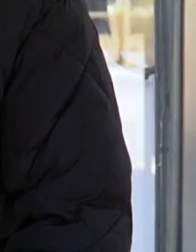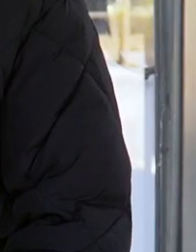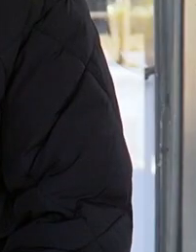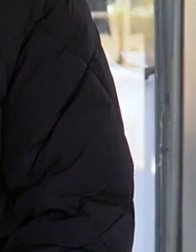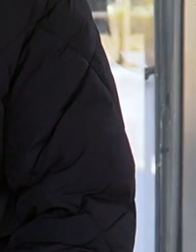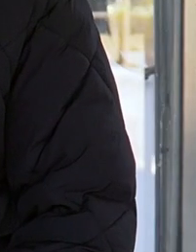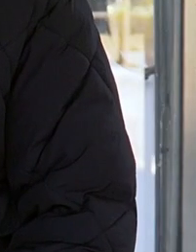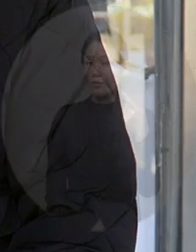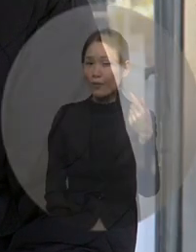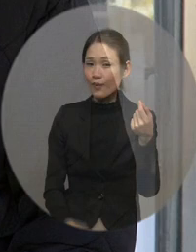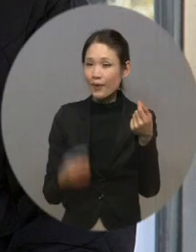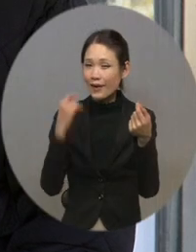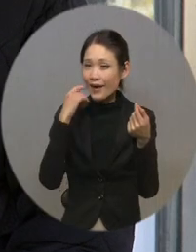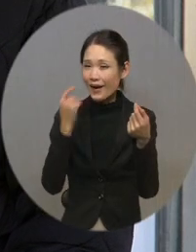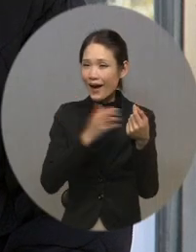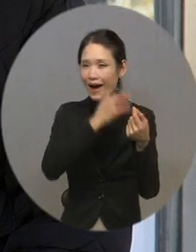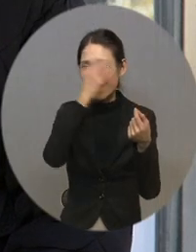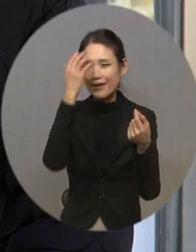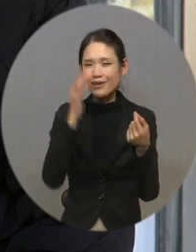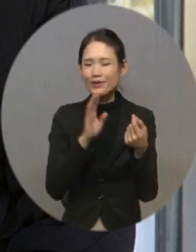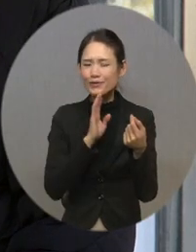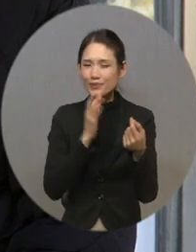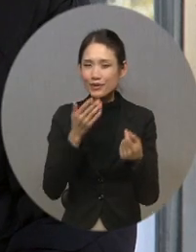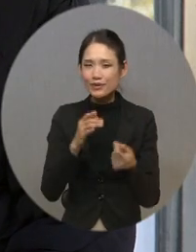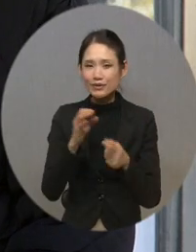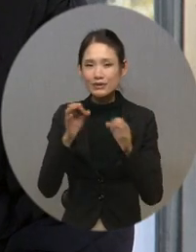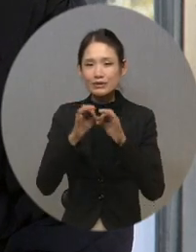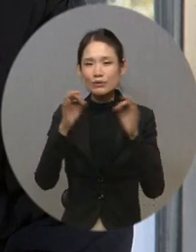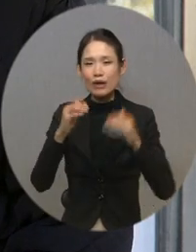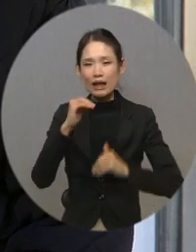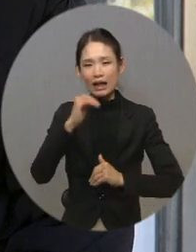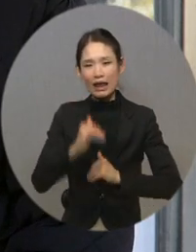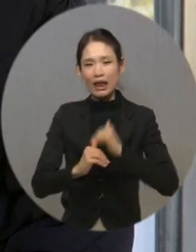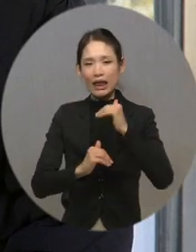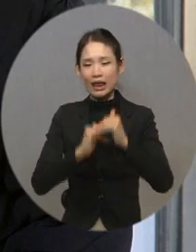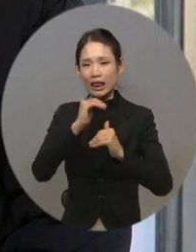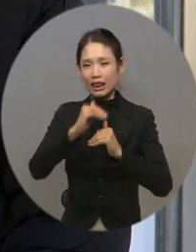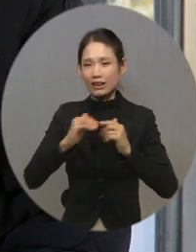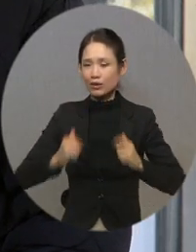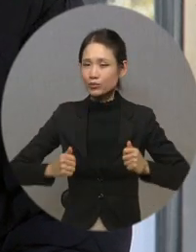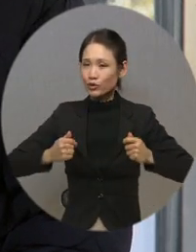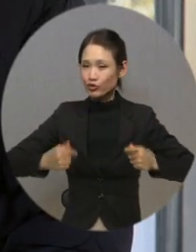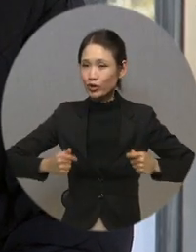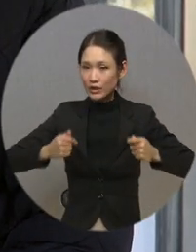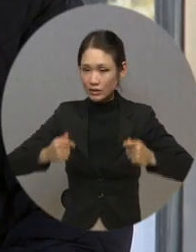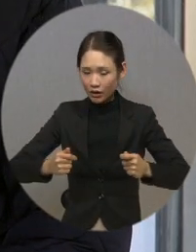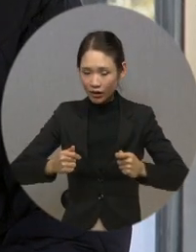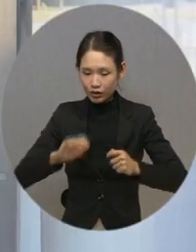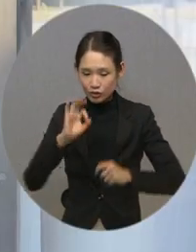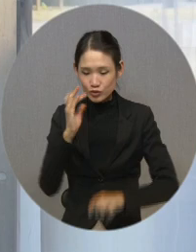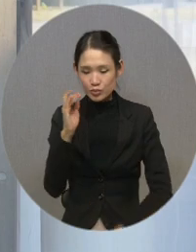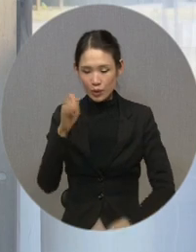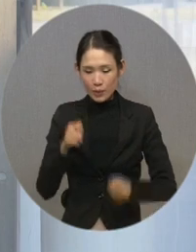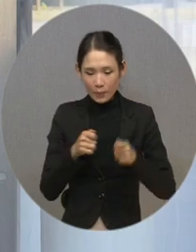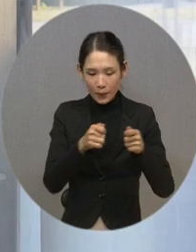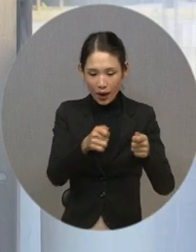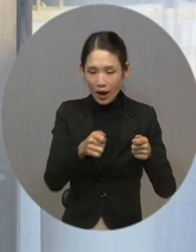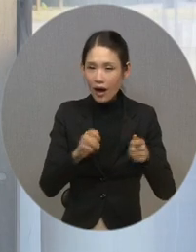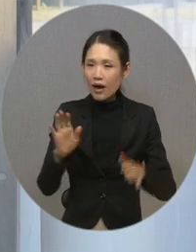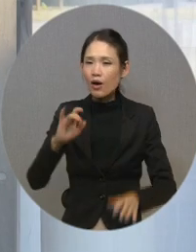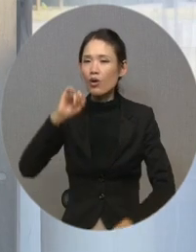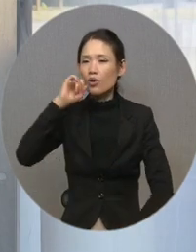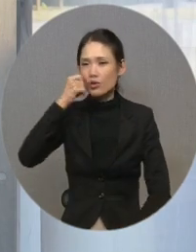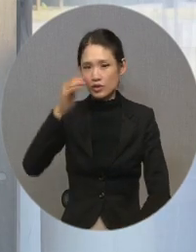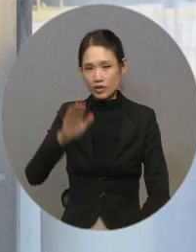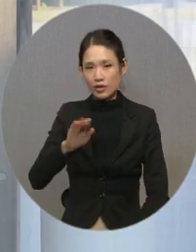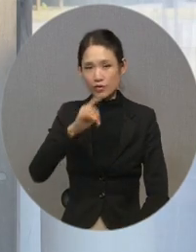이렇게 아름다운 석조전이지만 그동안 계단 등으로 인해서 휠체어나 유모차 접근이 어려웠습니다. 문화재청에서는